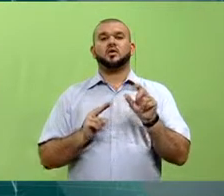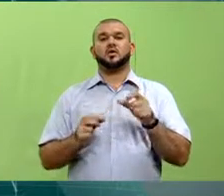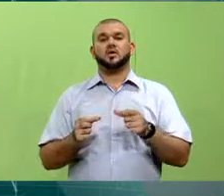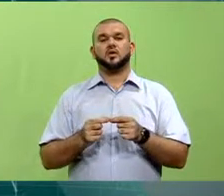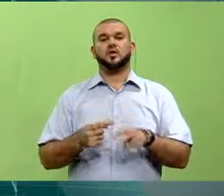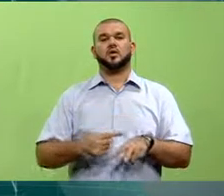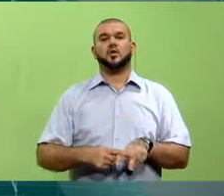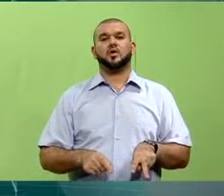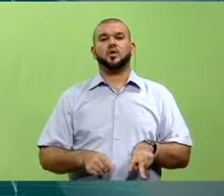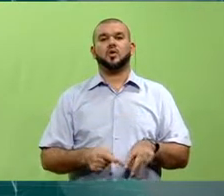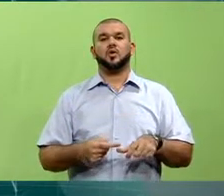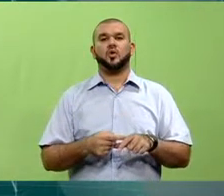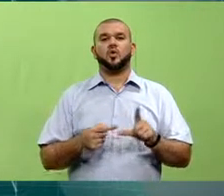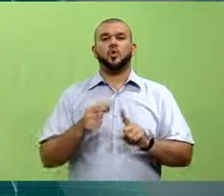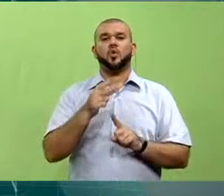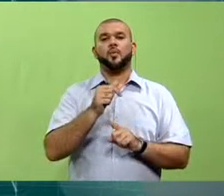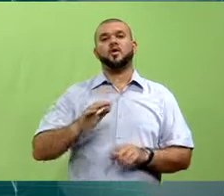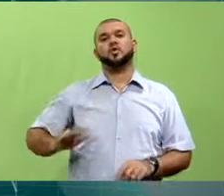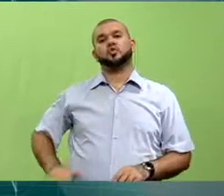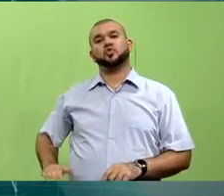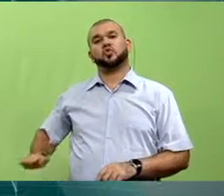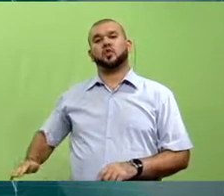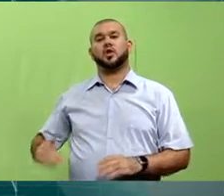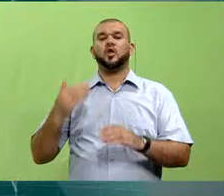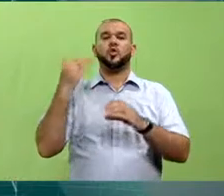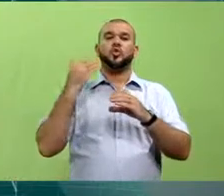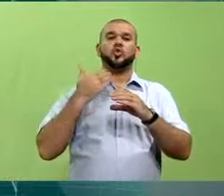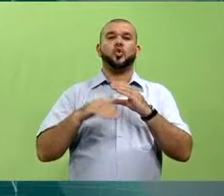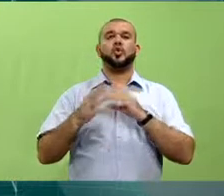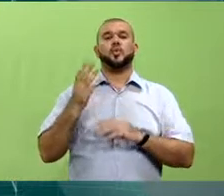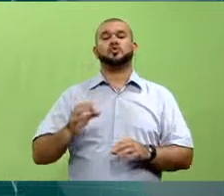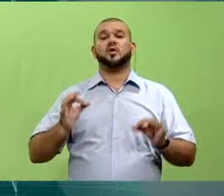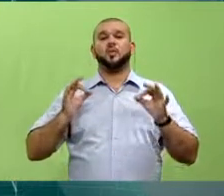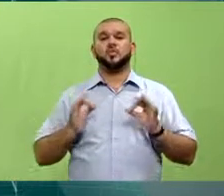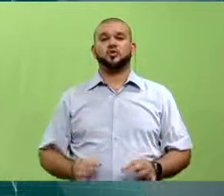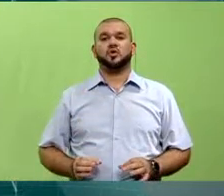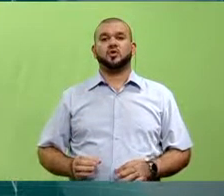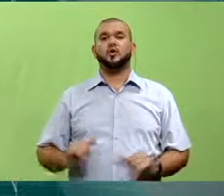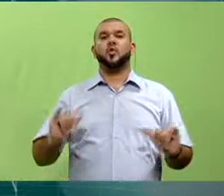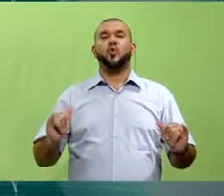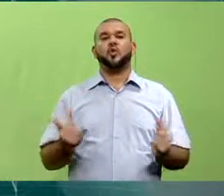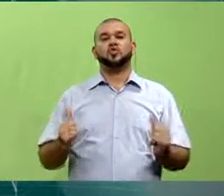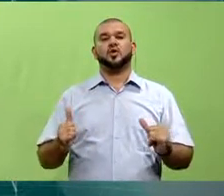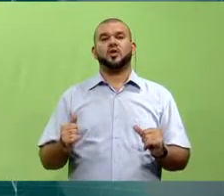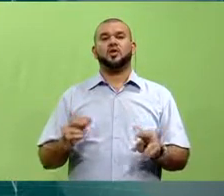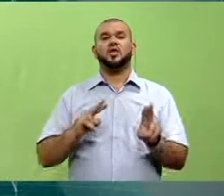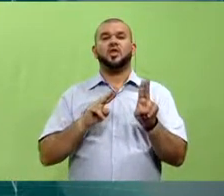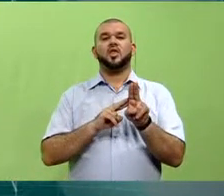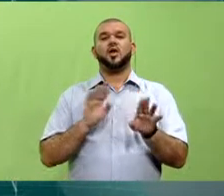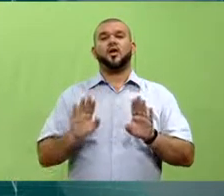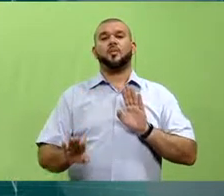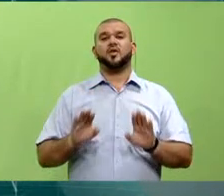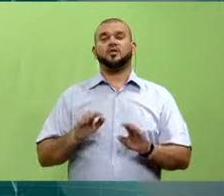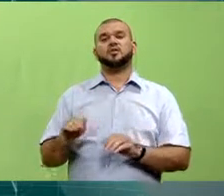çocuklara göndermek üzere başlattığı oyuncak kampanyasına destekler gün geçtikçe büyüyor.